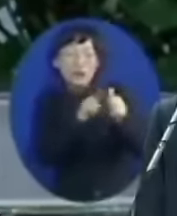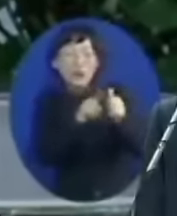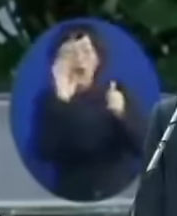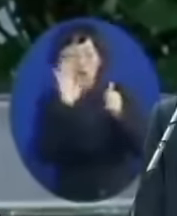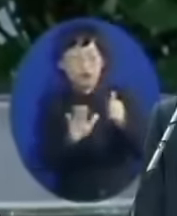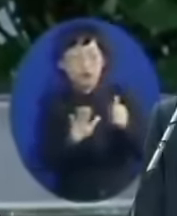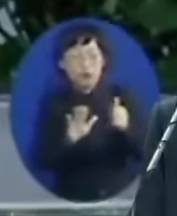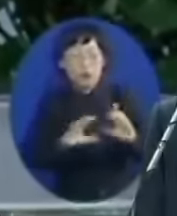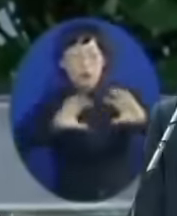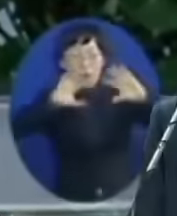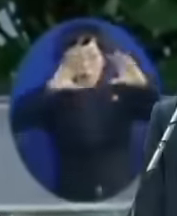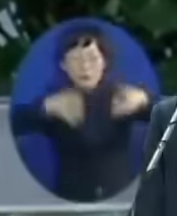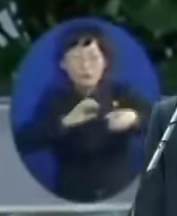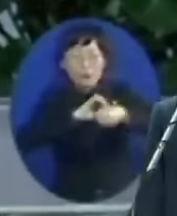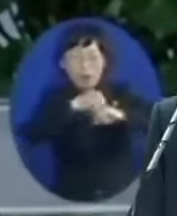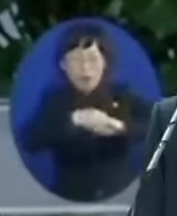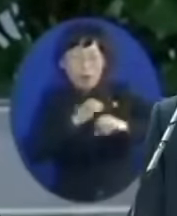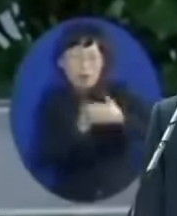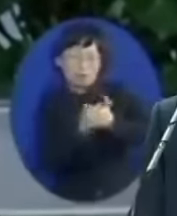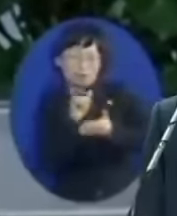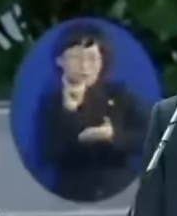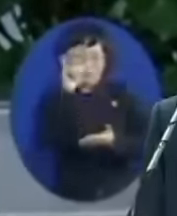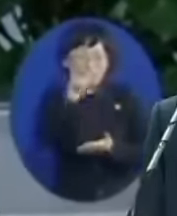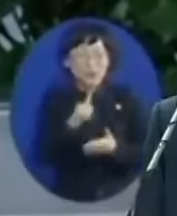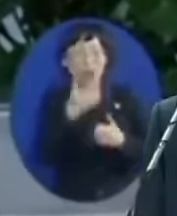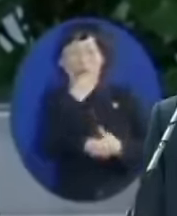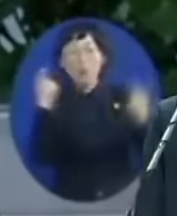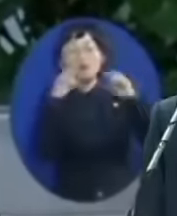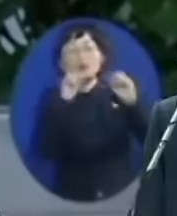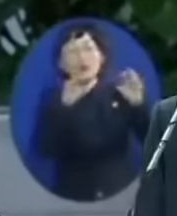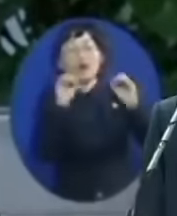온천하 만국에 비행기를 타고 돌아다니며 복음을 전할 것이다.